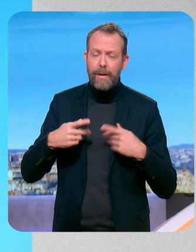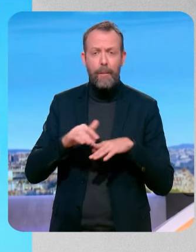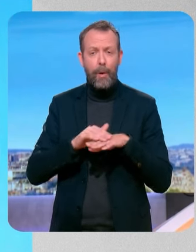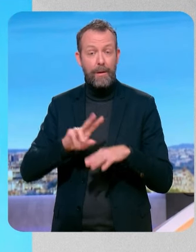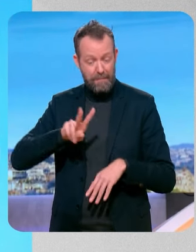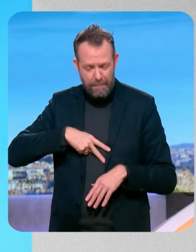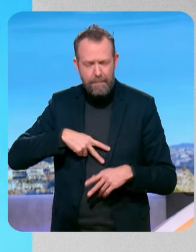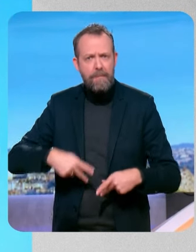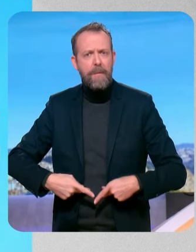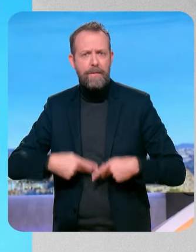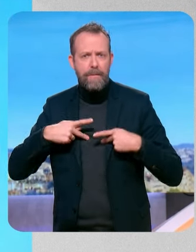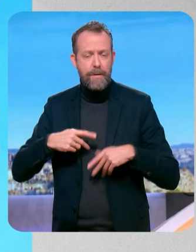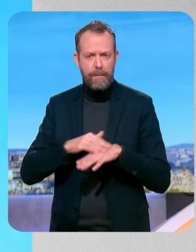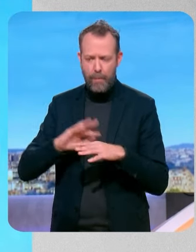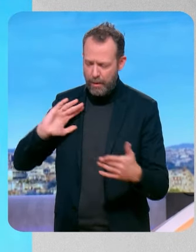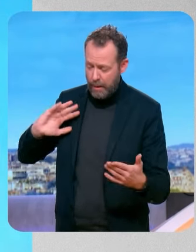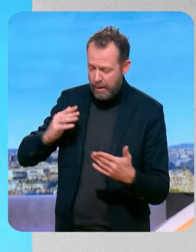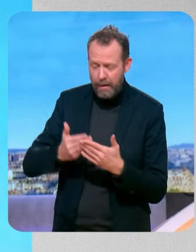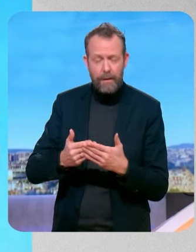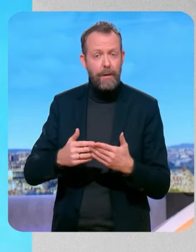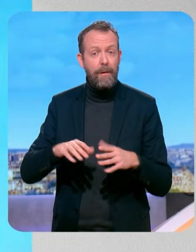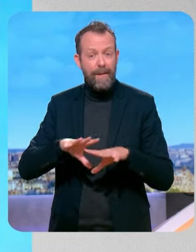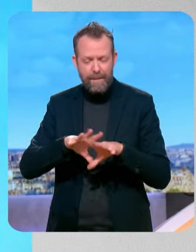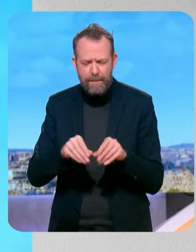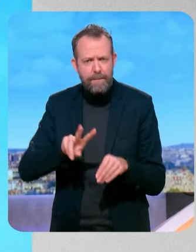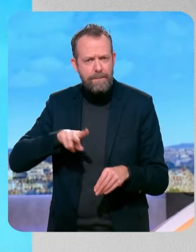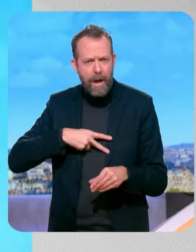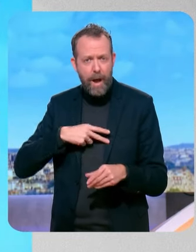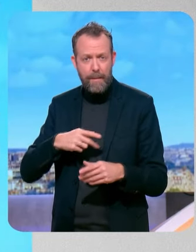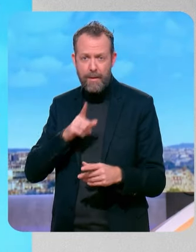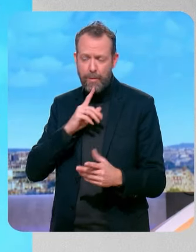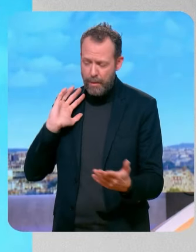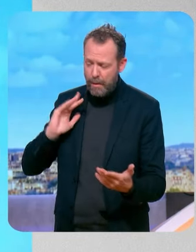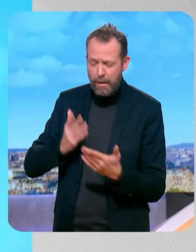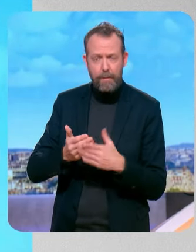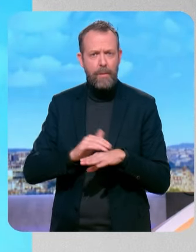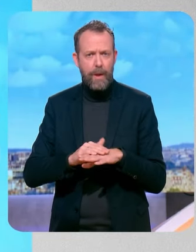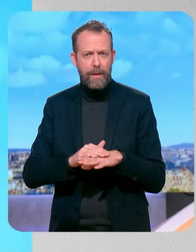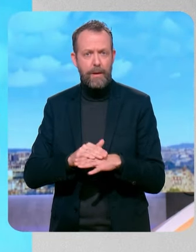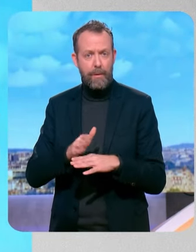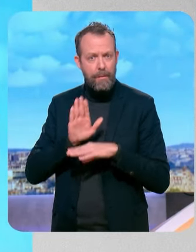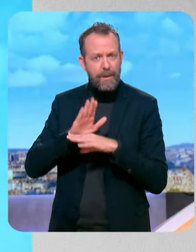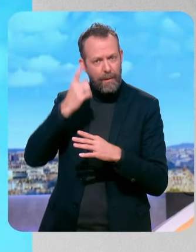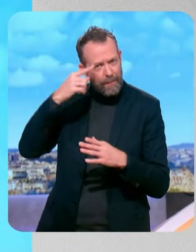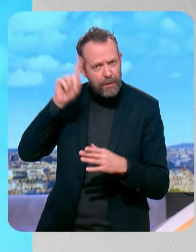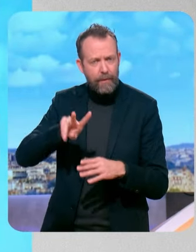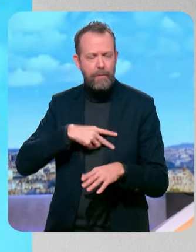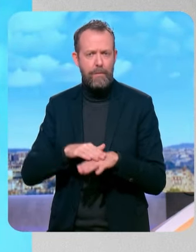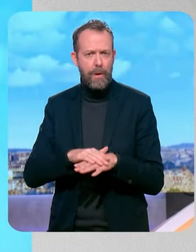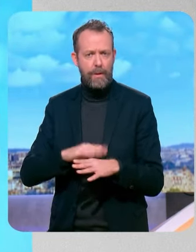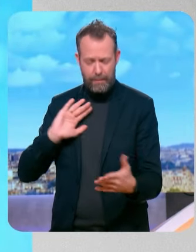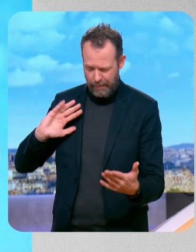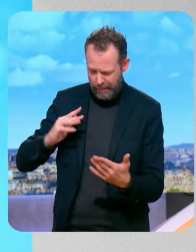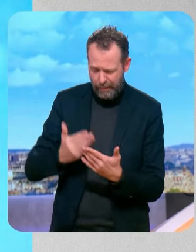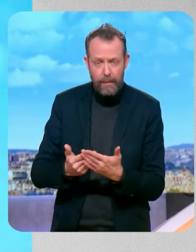vie politique, toute la vie politique de la famille que je représente, du courant que je représente, toute sa